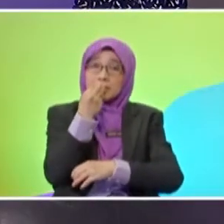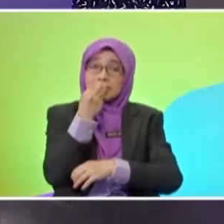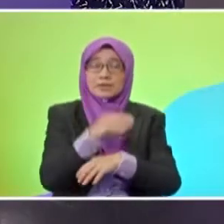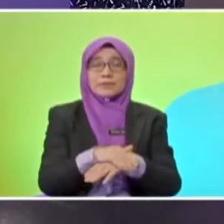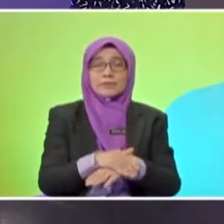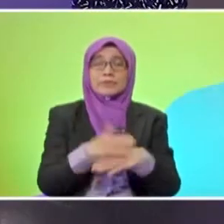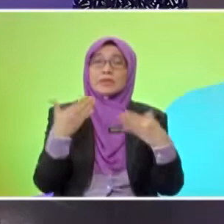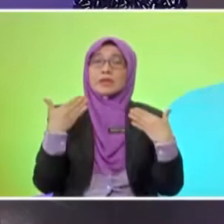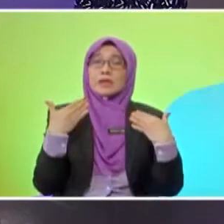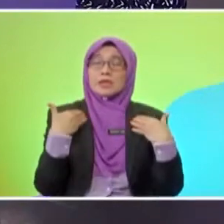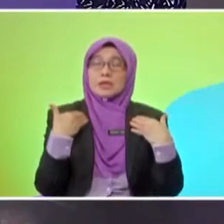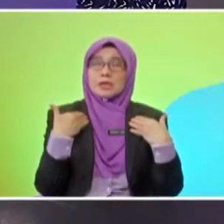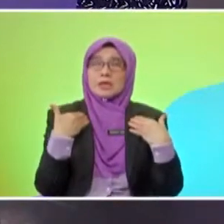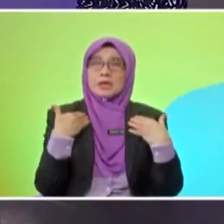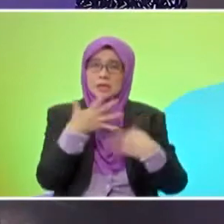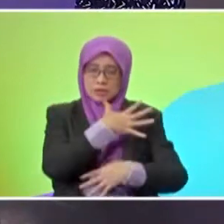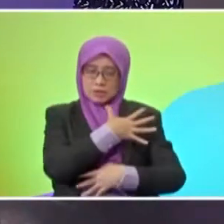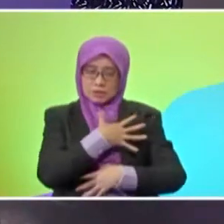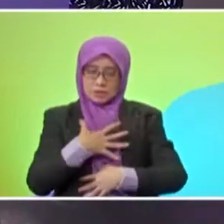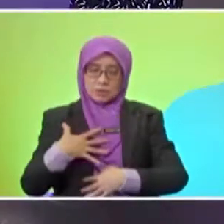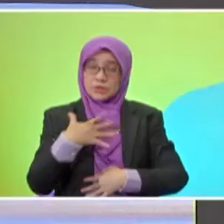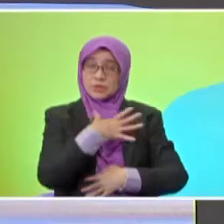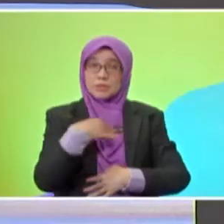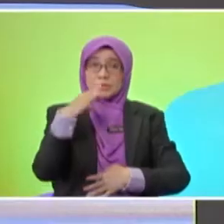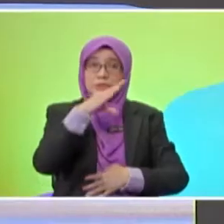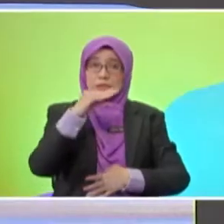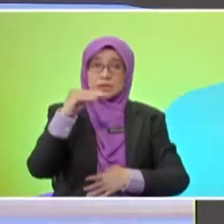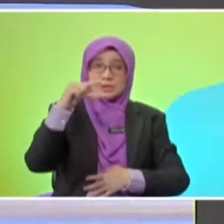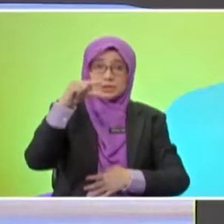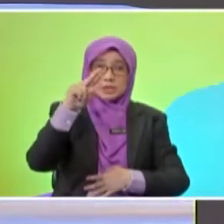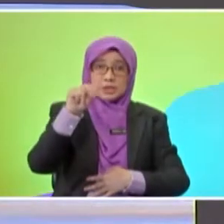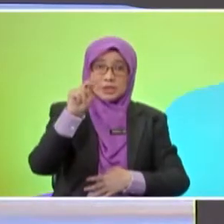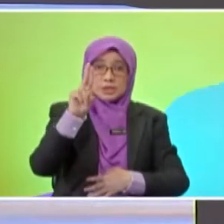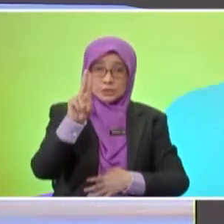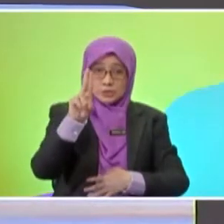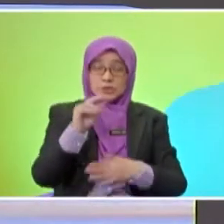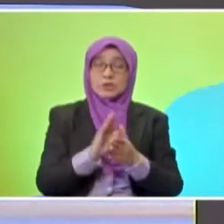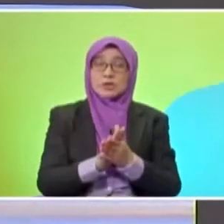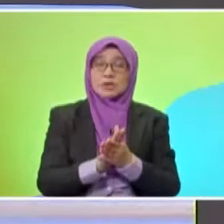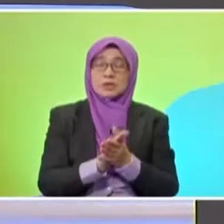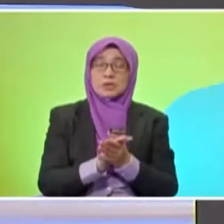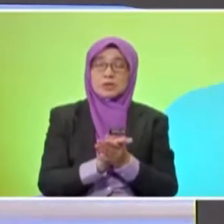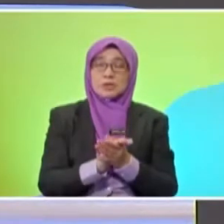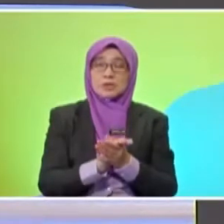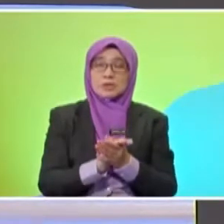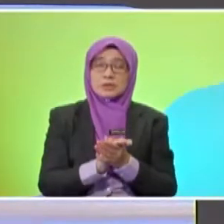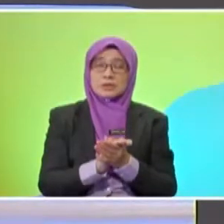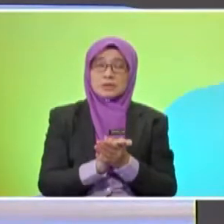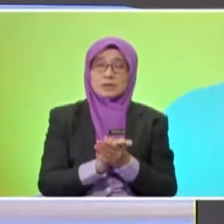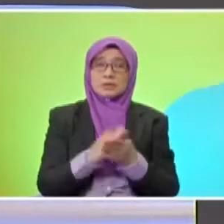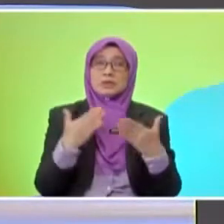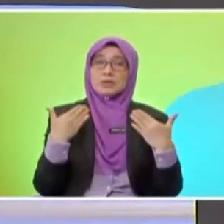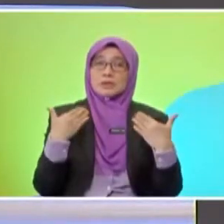dengan jenuh berbisa species-specific ditempat yang sama betul itu agaknya di sini Adek